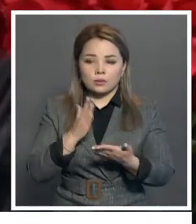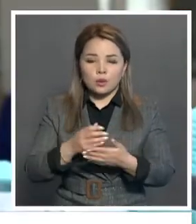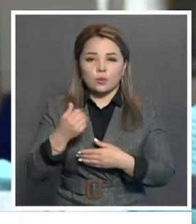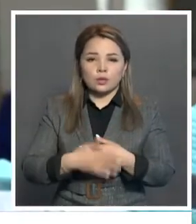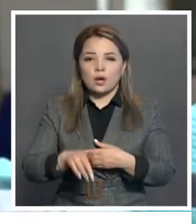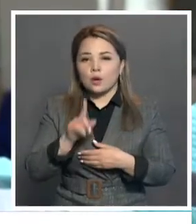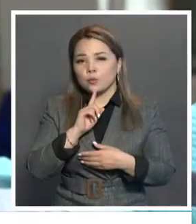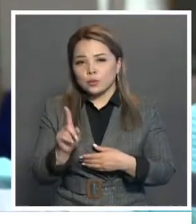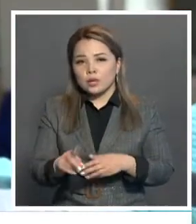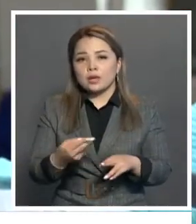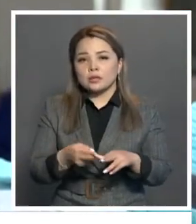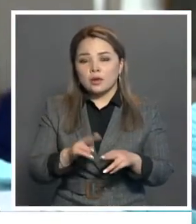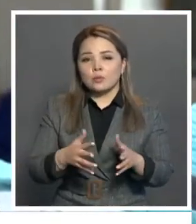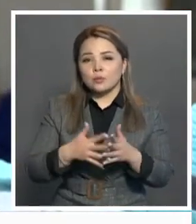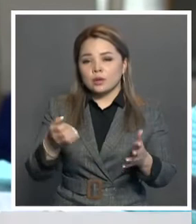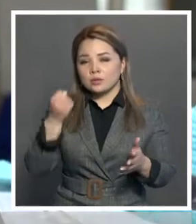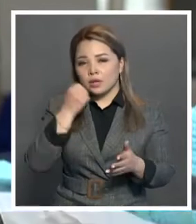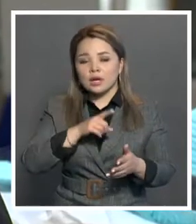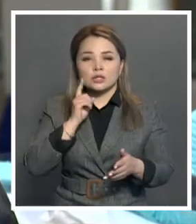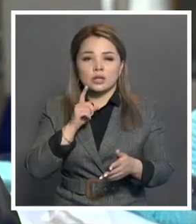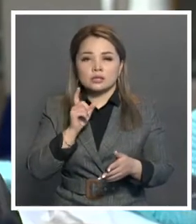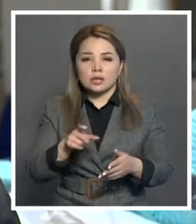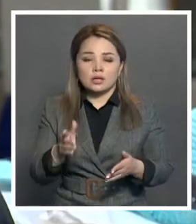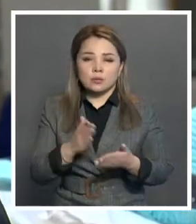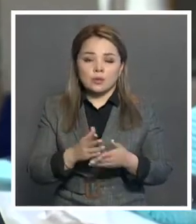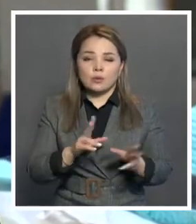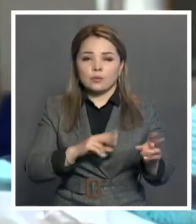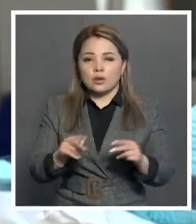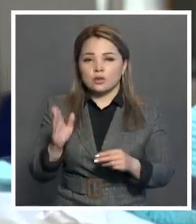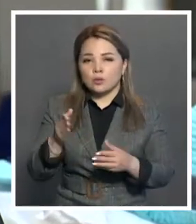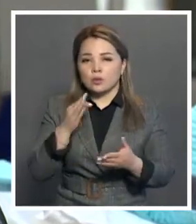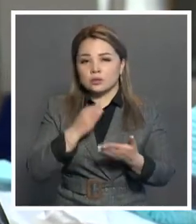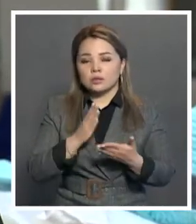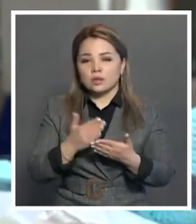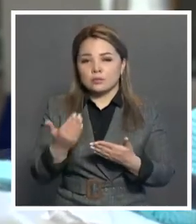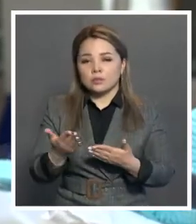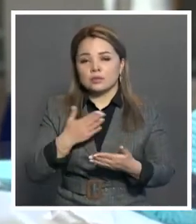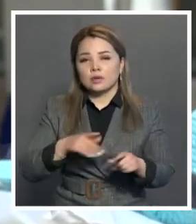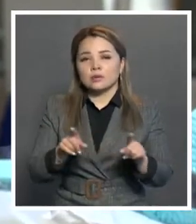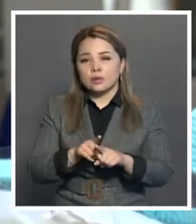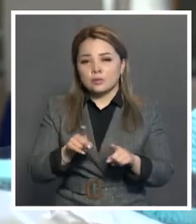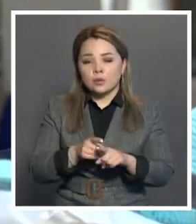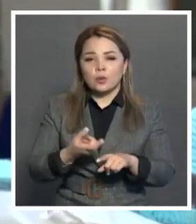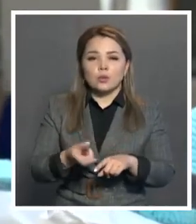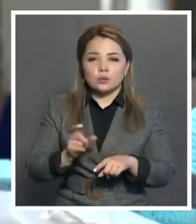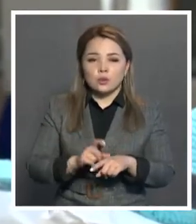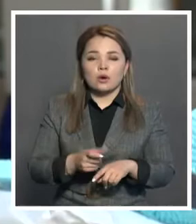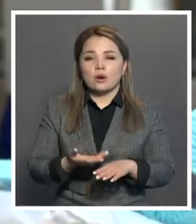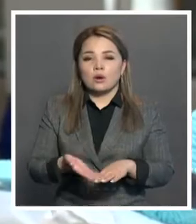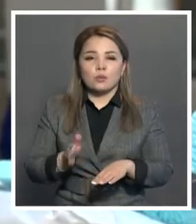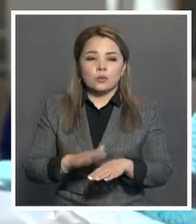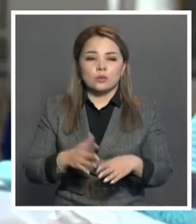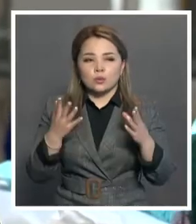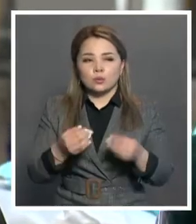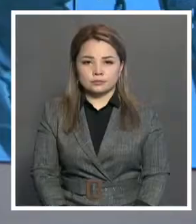музейге өте рахмет жастарына, жастары бақытты болсын, біз сияқты өте ауыр күндерді